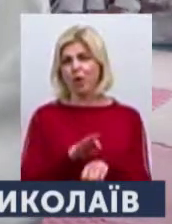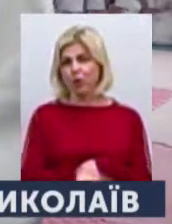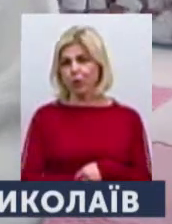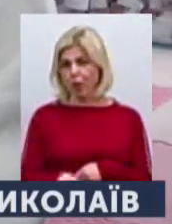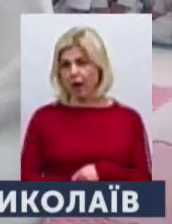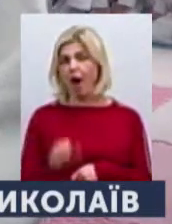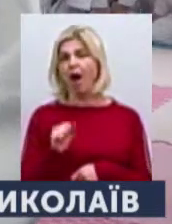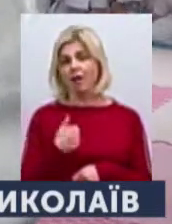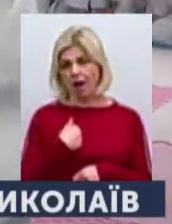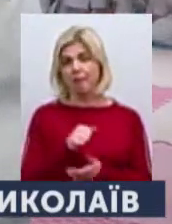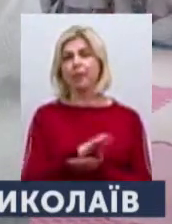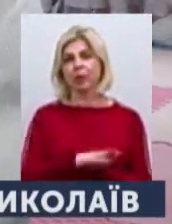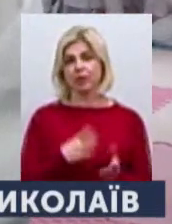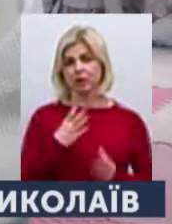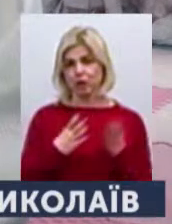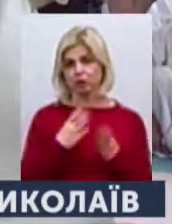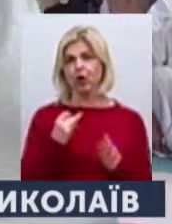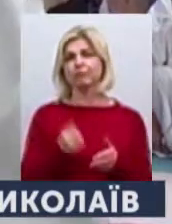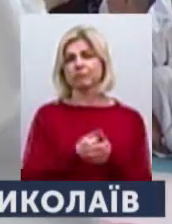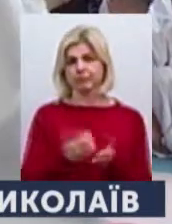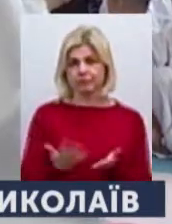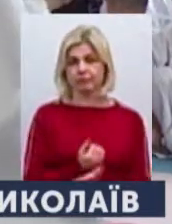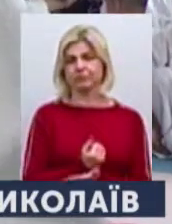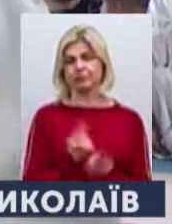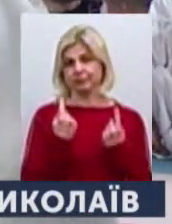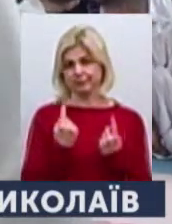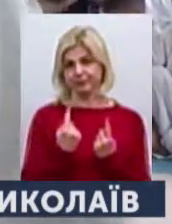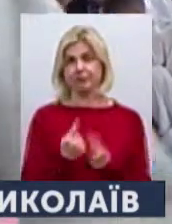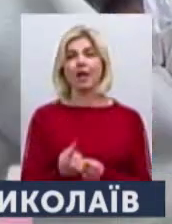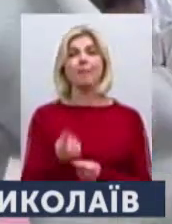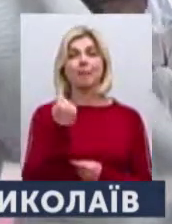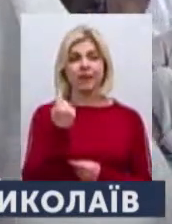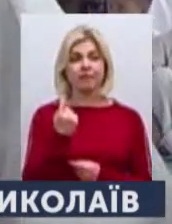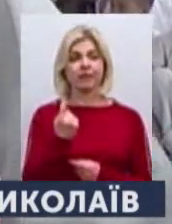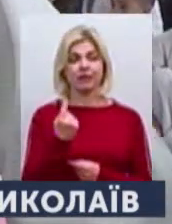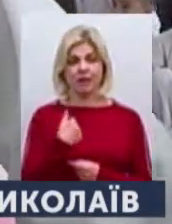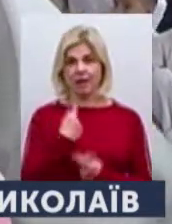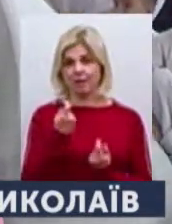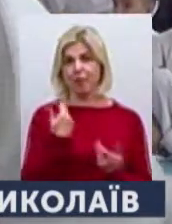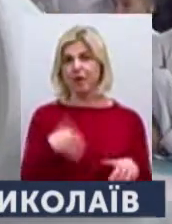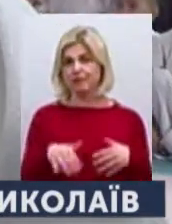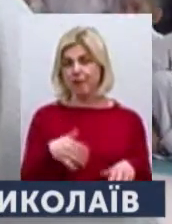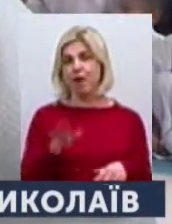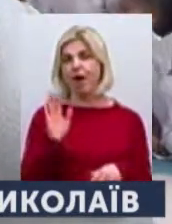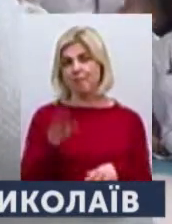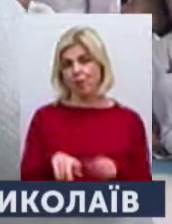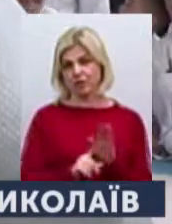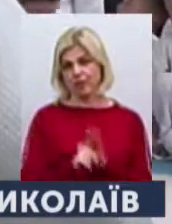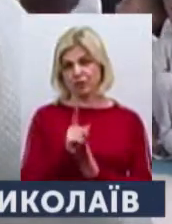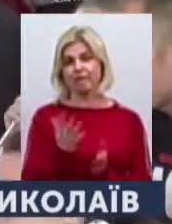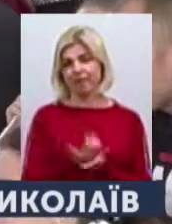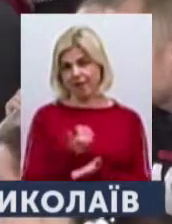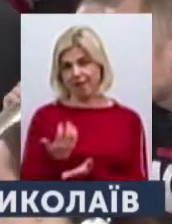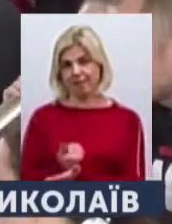я продовжував тренуватись, ну і досяг успіхів величезних. В першій сутичці я трішки розслабився, а вже потім почав